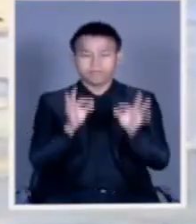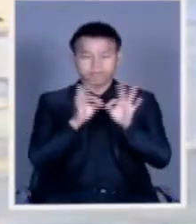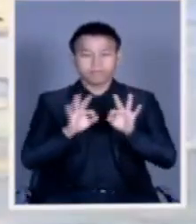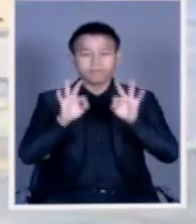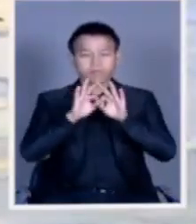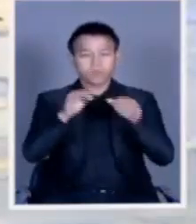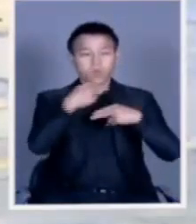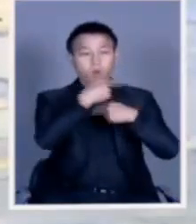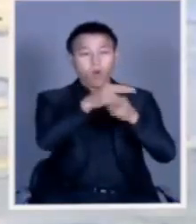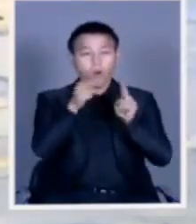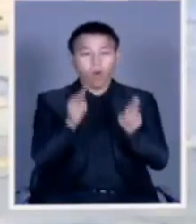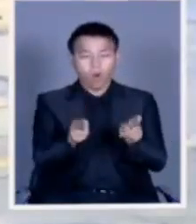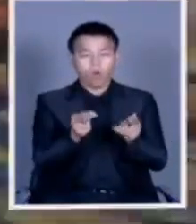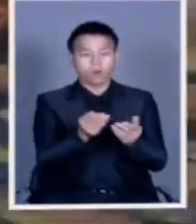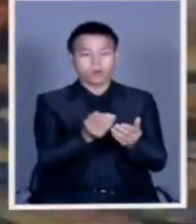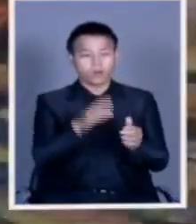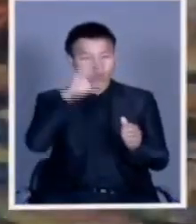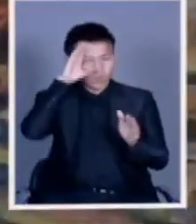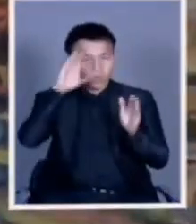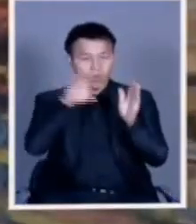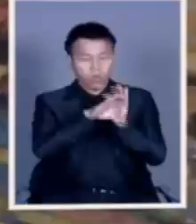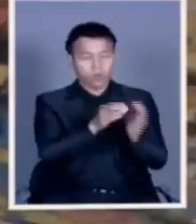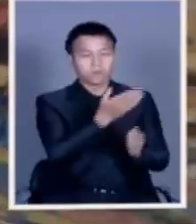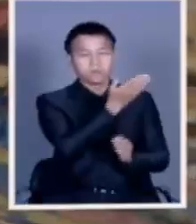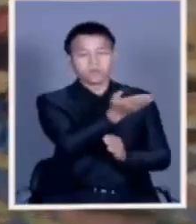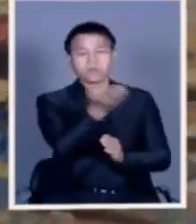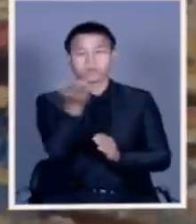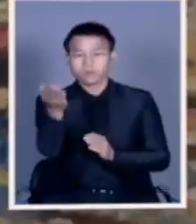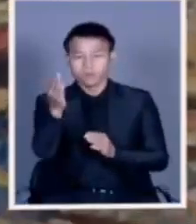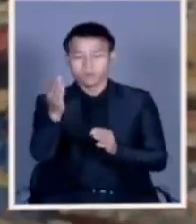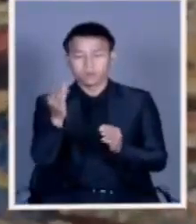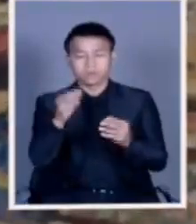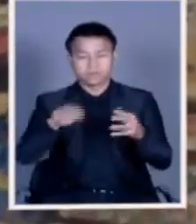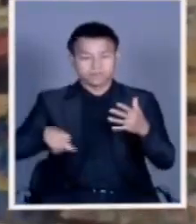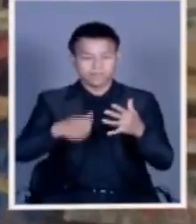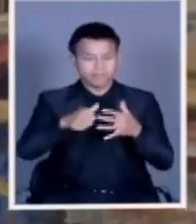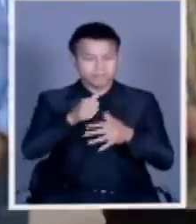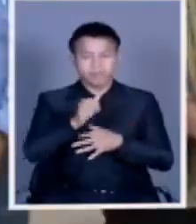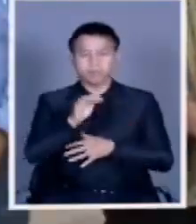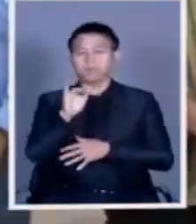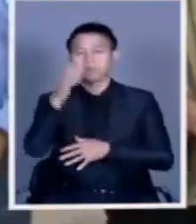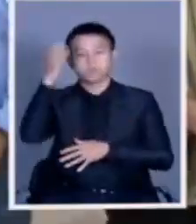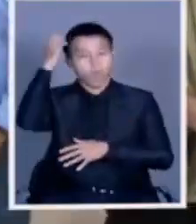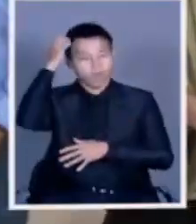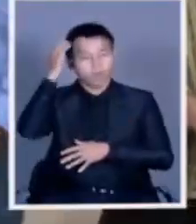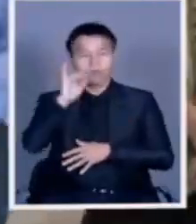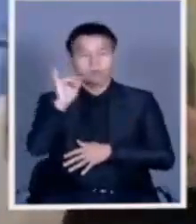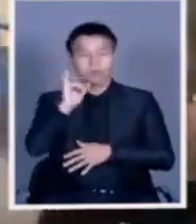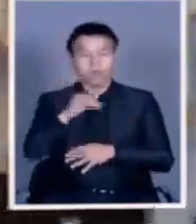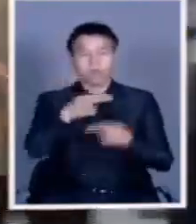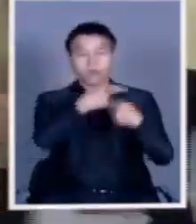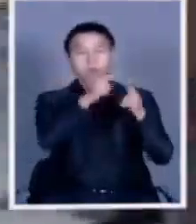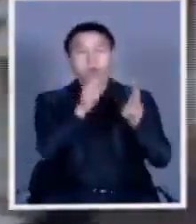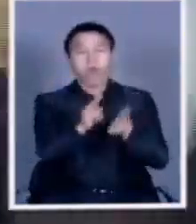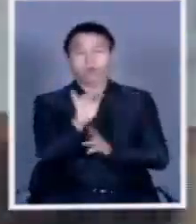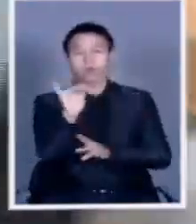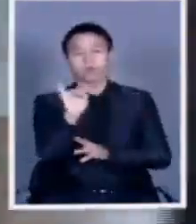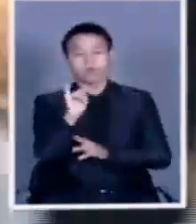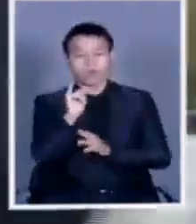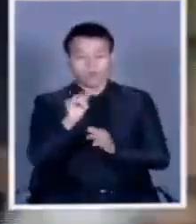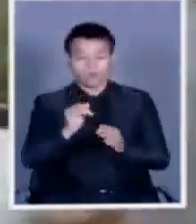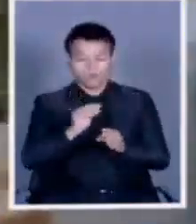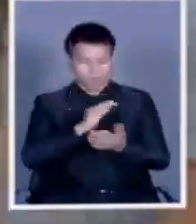งให้มันได้มาตรฐานเนาะเฉพาะของศิลปินแต่ท่านพวกเฮายังขาดห้องวางแสด